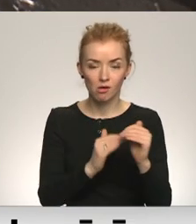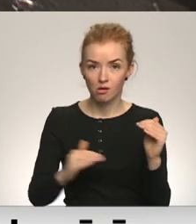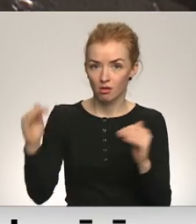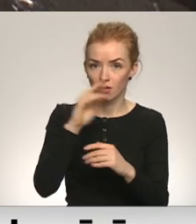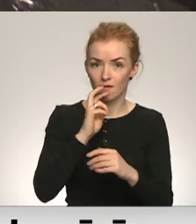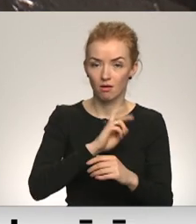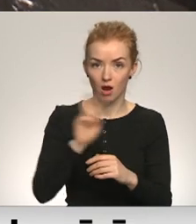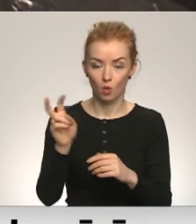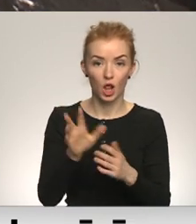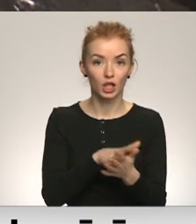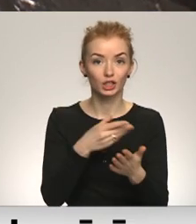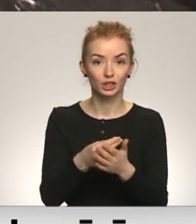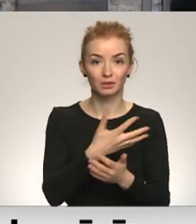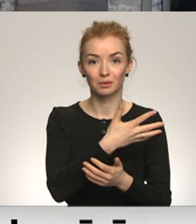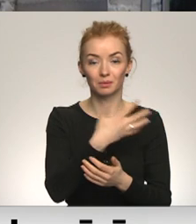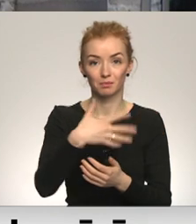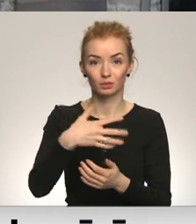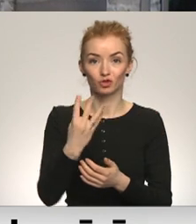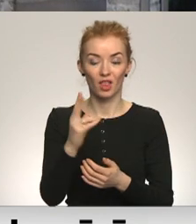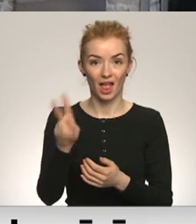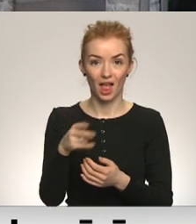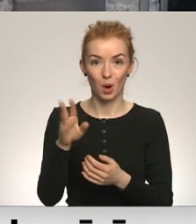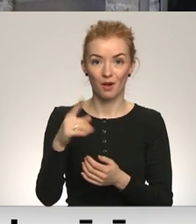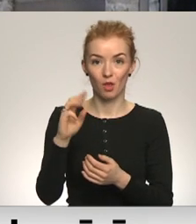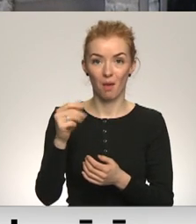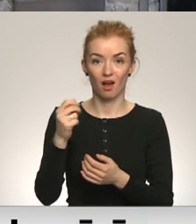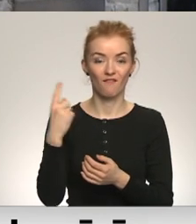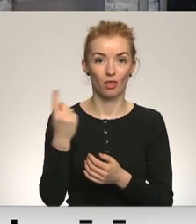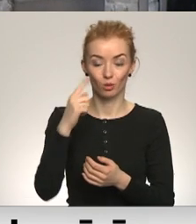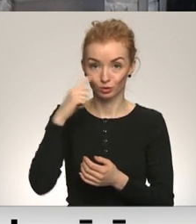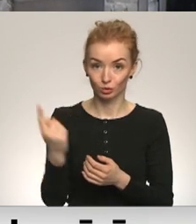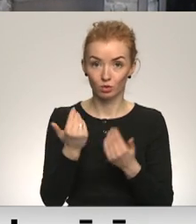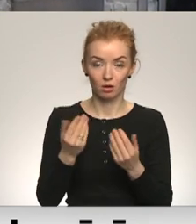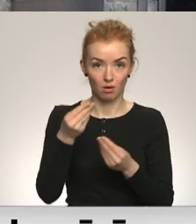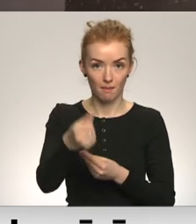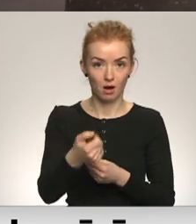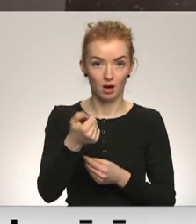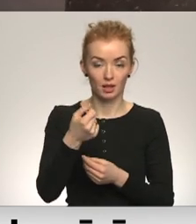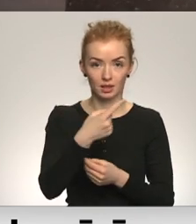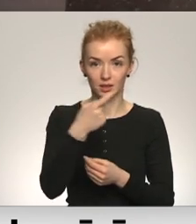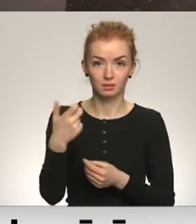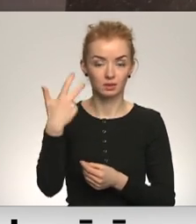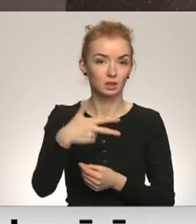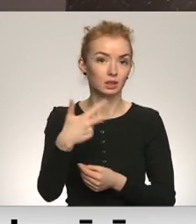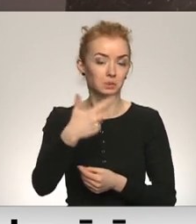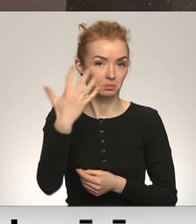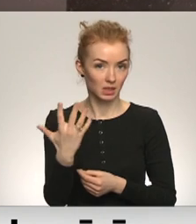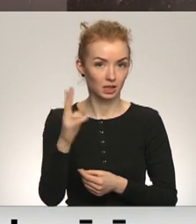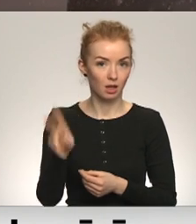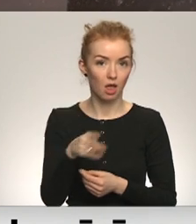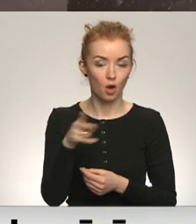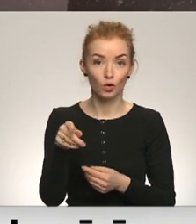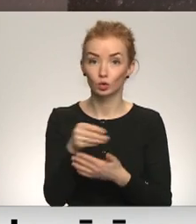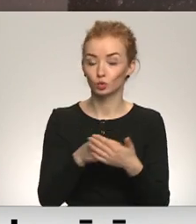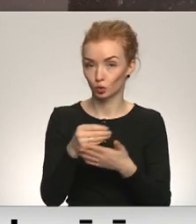Latvijas mērogā. Līdzinējo 54 eiro vietā par megavatstundu tagad jāmaksā gandrīz 135 eiro.